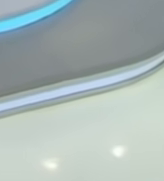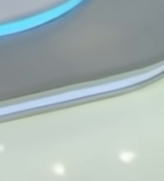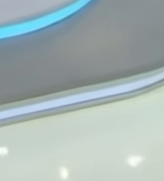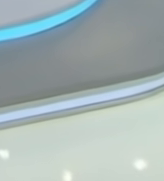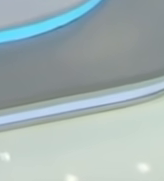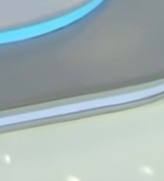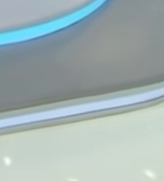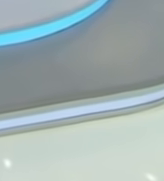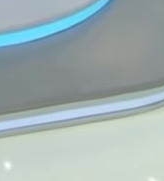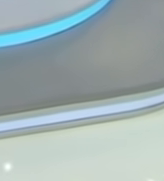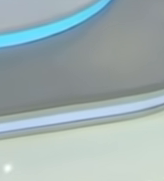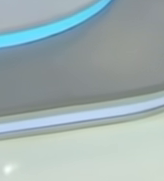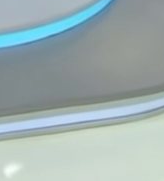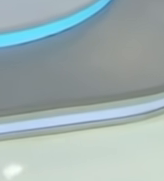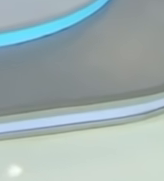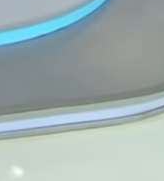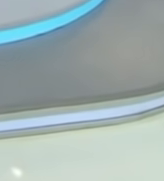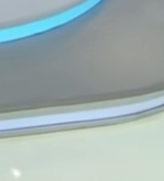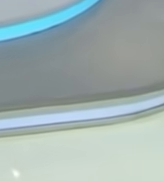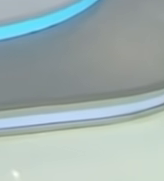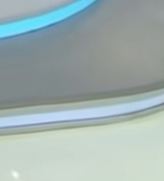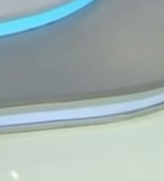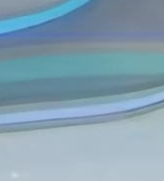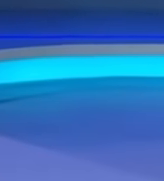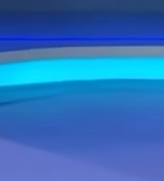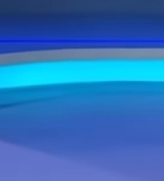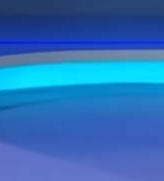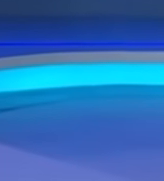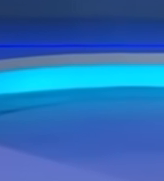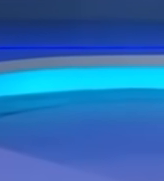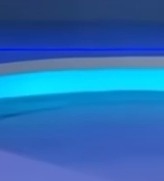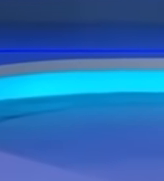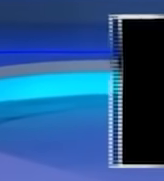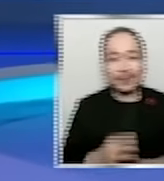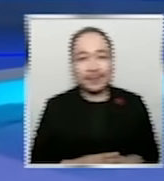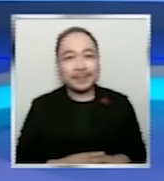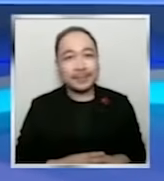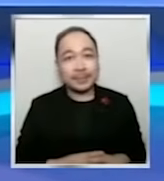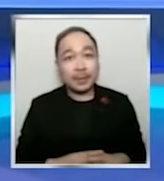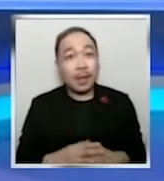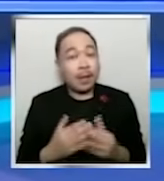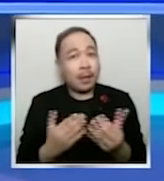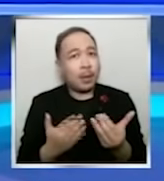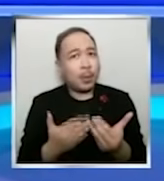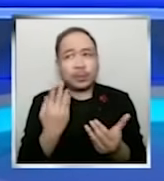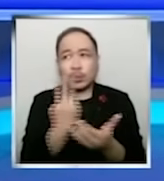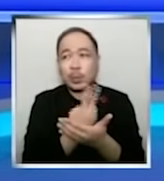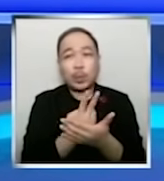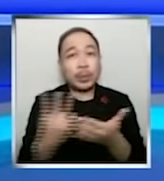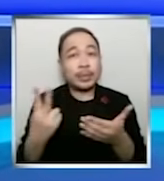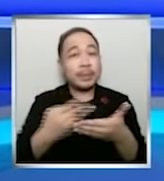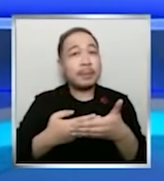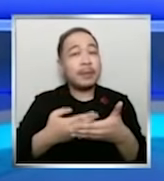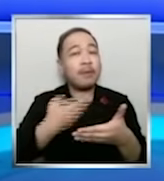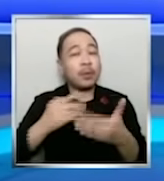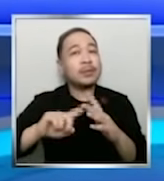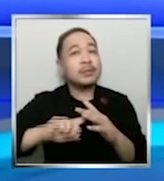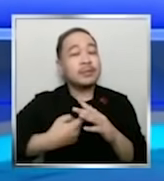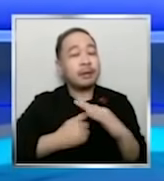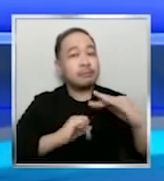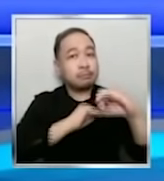Magandang gabi po, Luzon, Visayas at Mindanao. Mahigit 2 linggo bago magsimula ang kampanya para sa